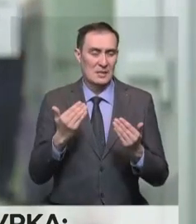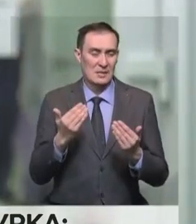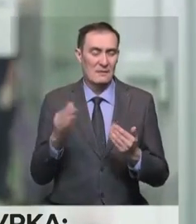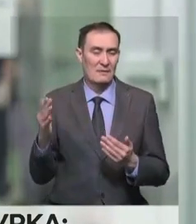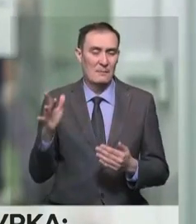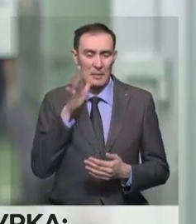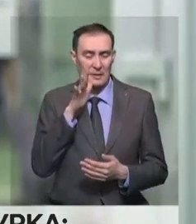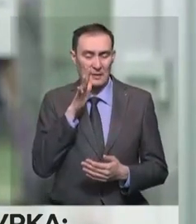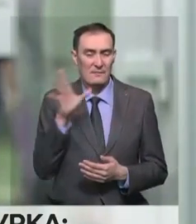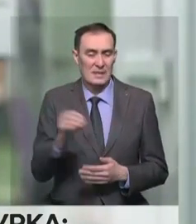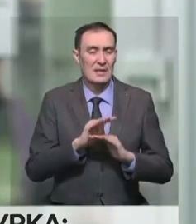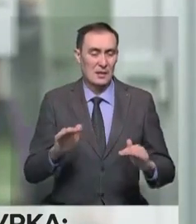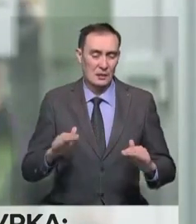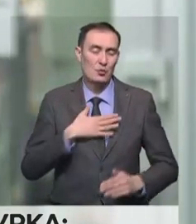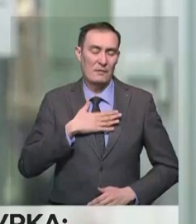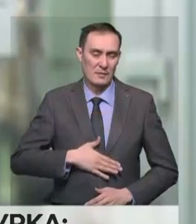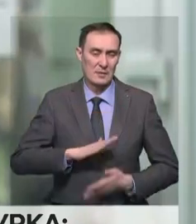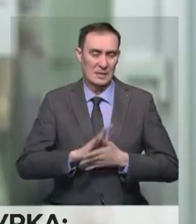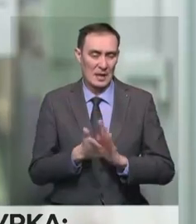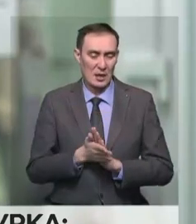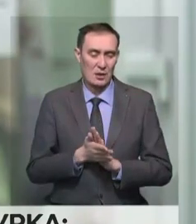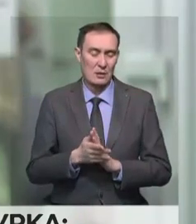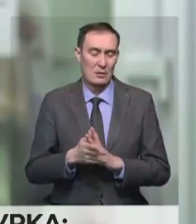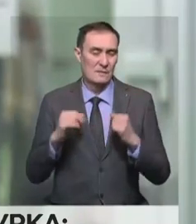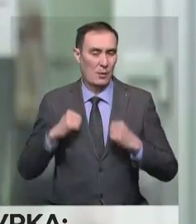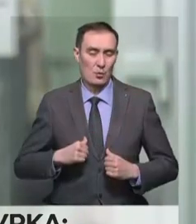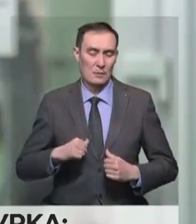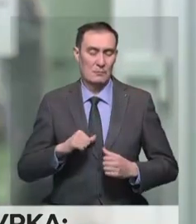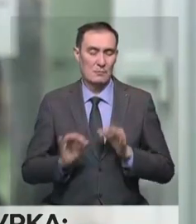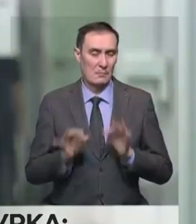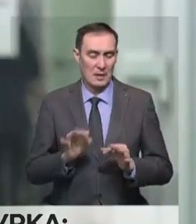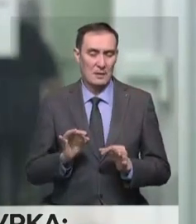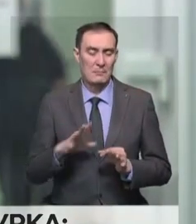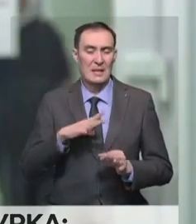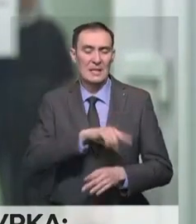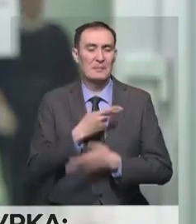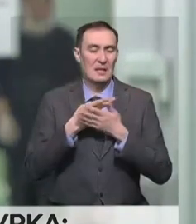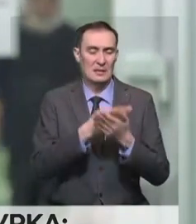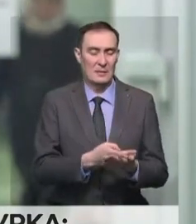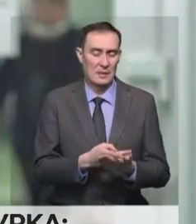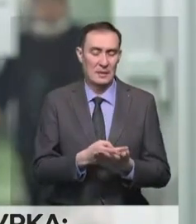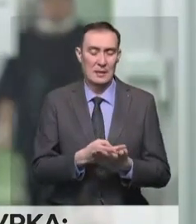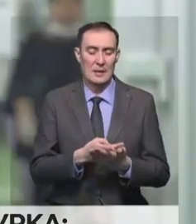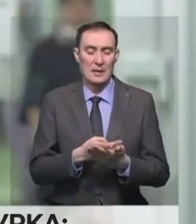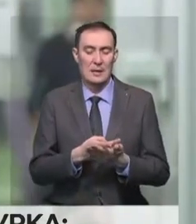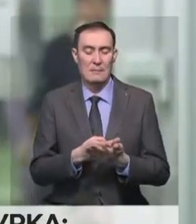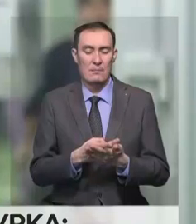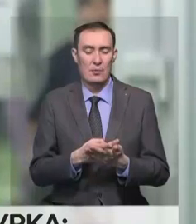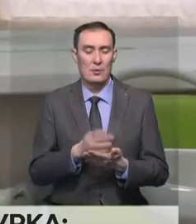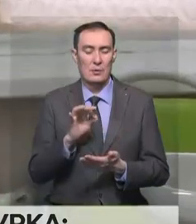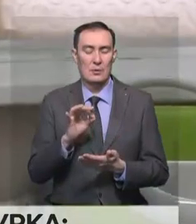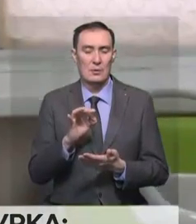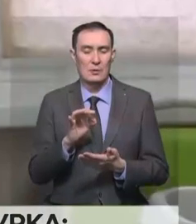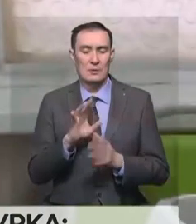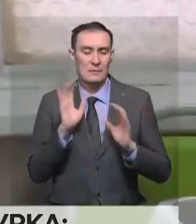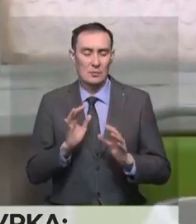дети удовлетворительны, ночь провели спокойно. Дети были госпитализированы по социальным интересам